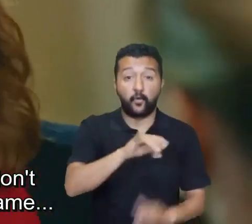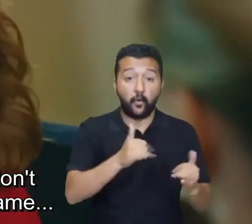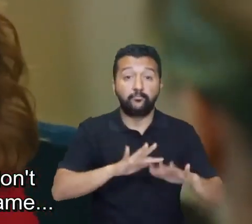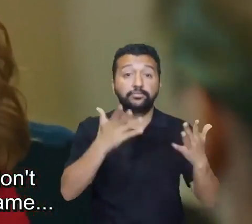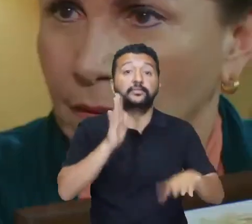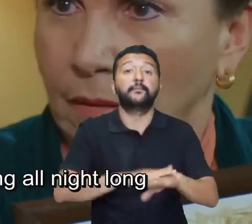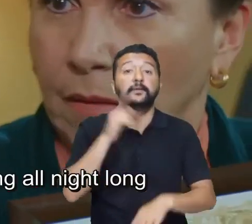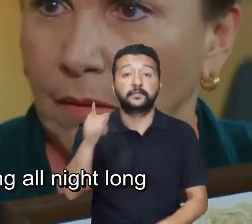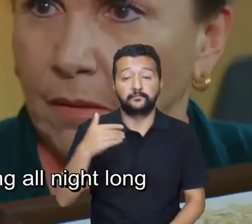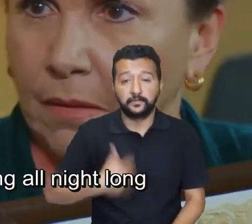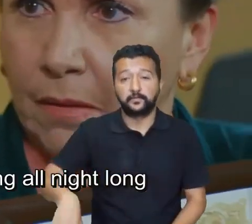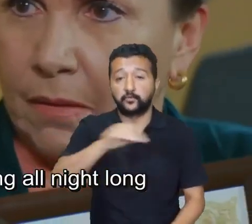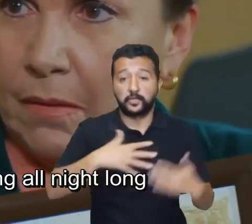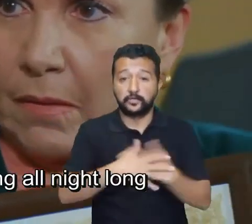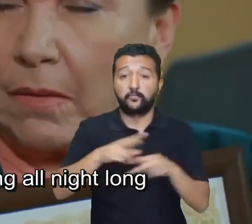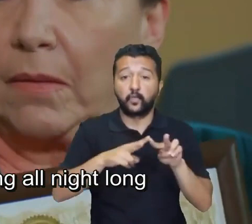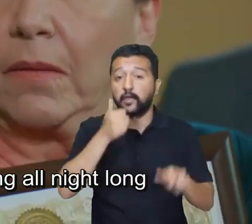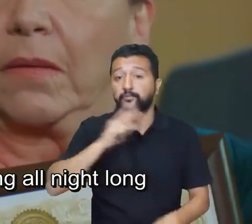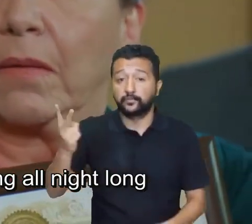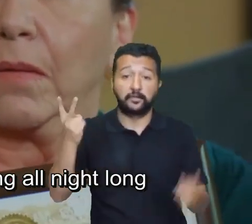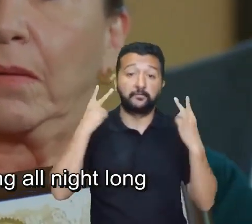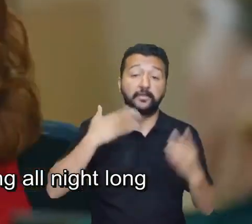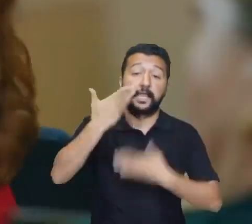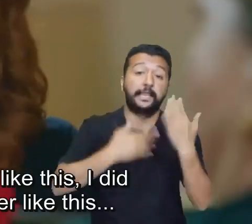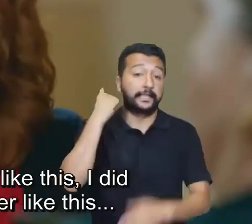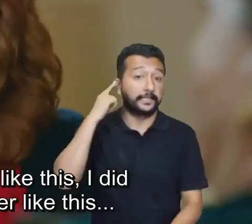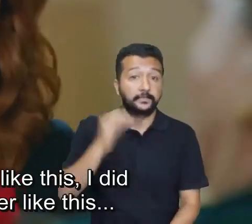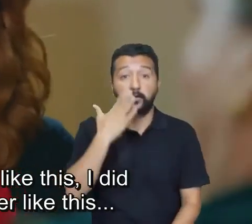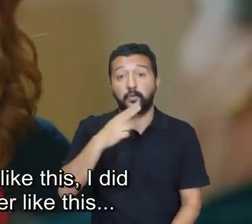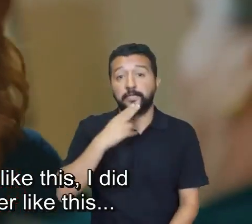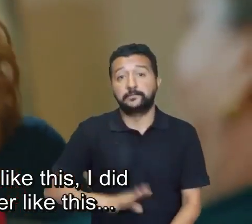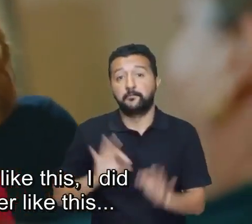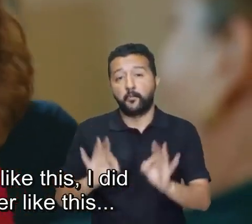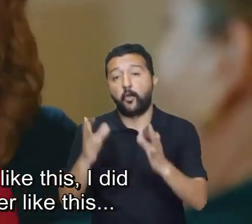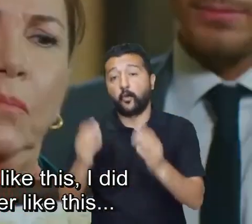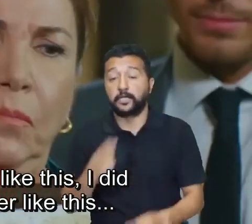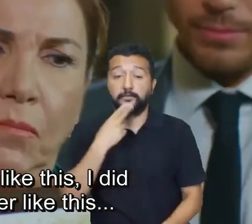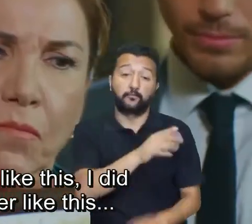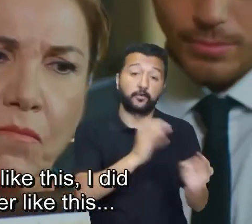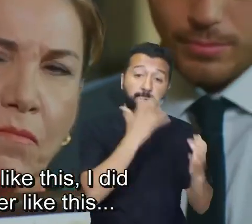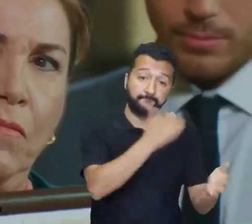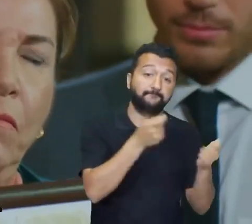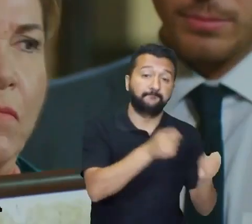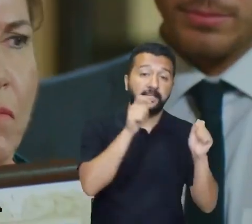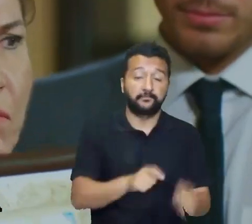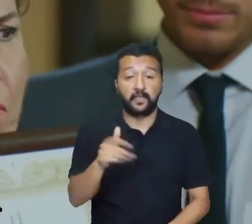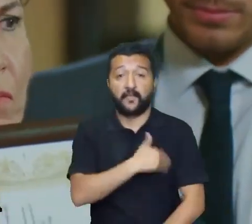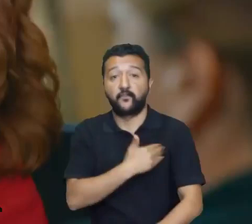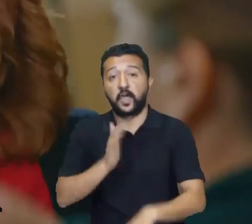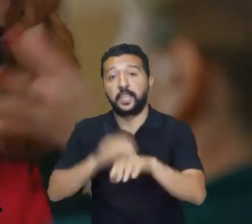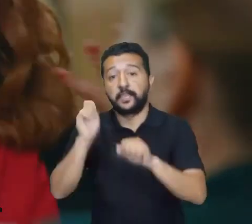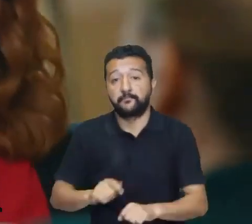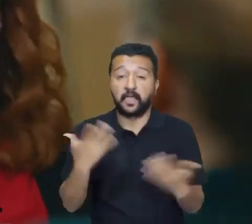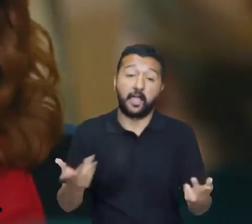oyununu bozmazsan biz bütün gece Münir abinin böbürlenmelerini dinleyeceğiz. Yok kızımı şöyle eğittim, yok kızıma şöyle nasihat ettim, avukat